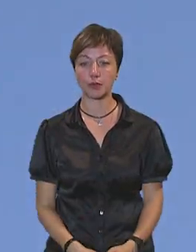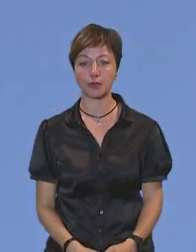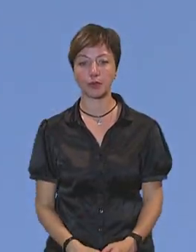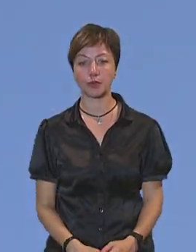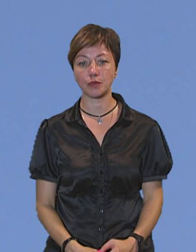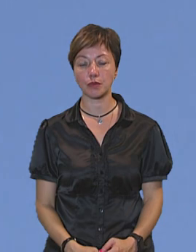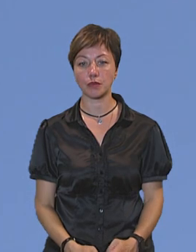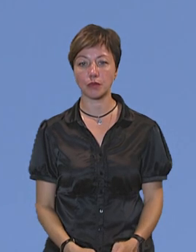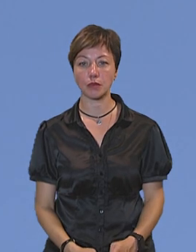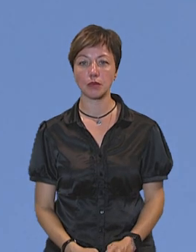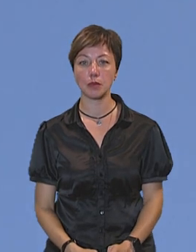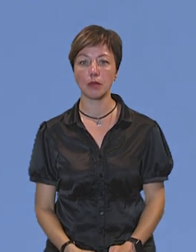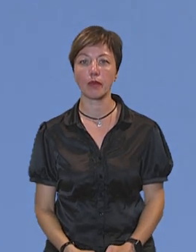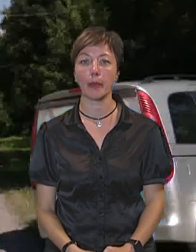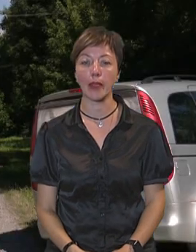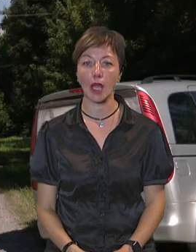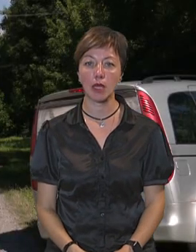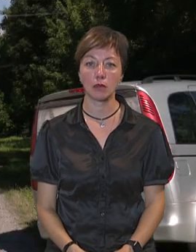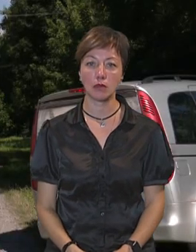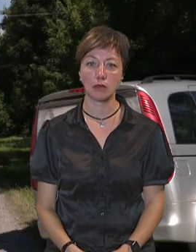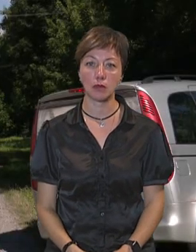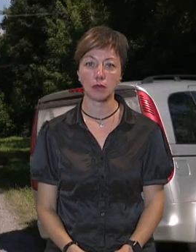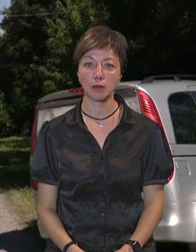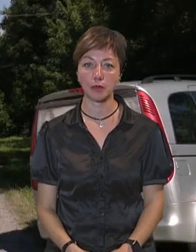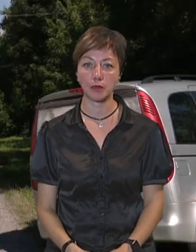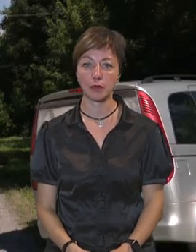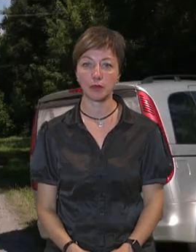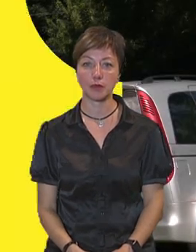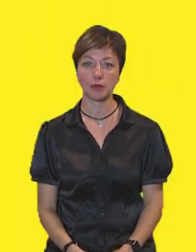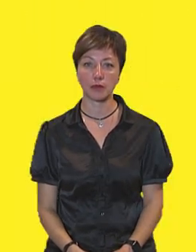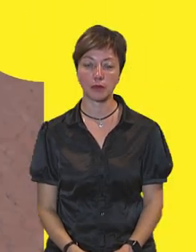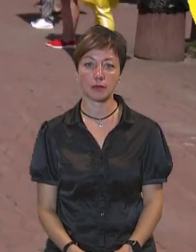Жила, Віктор Кривий, Іван Мовчан, Юрій Чорний. Суспільне новини, Хмельниччина.